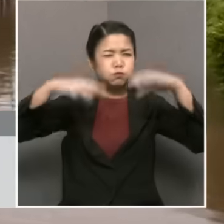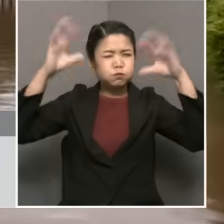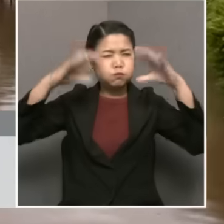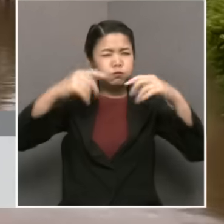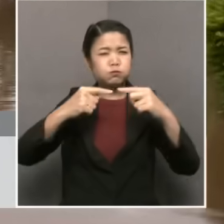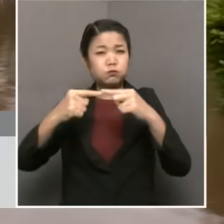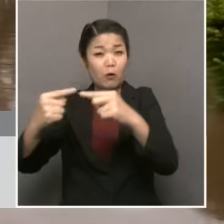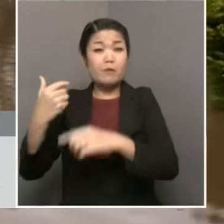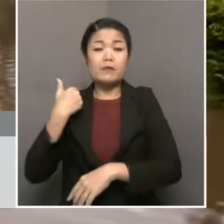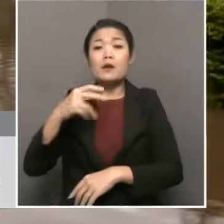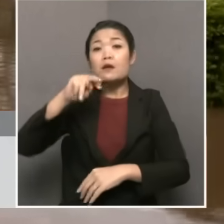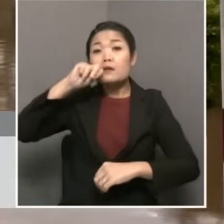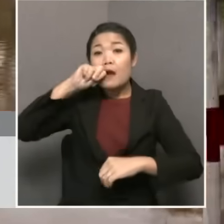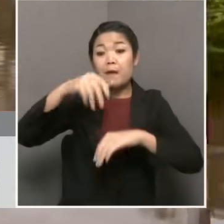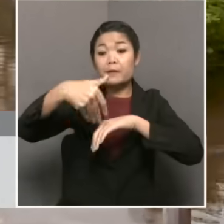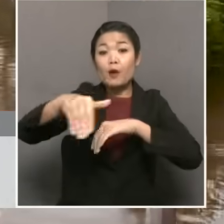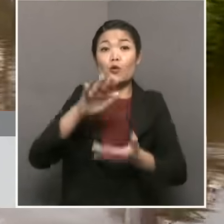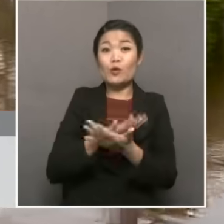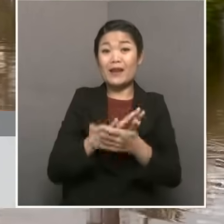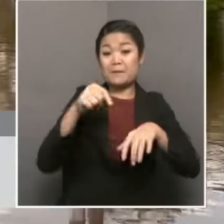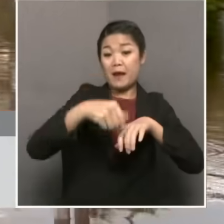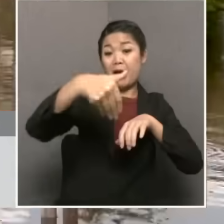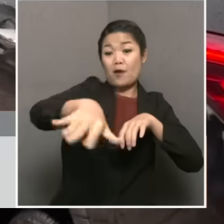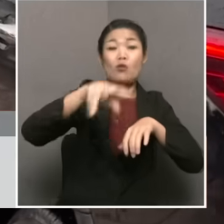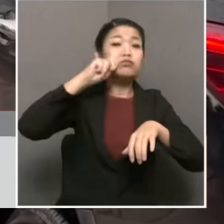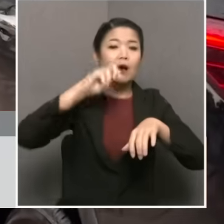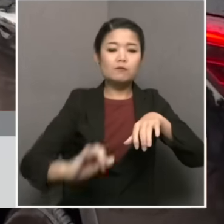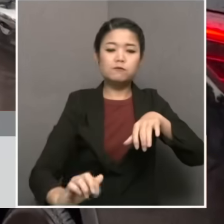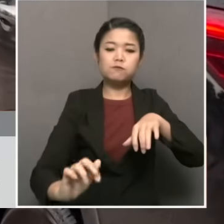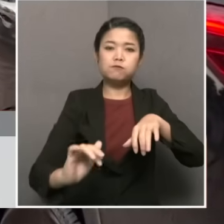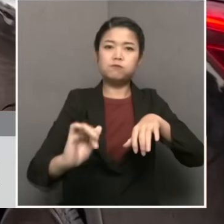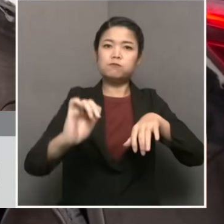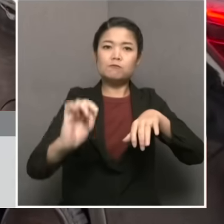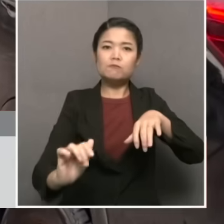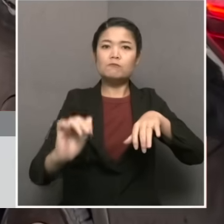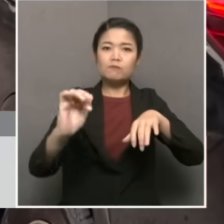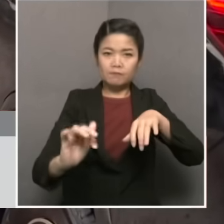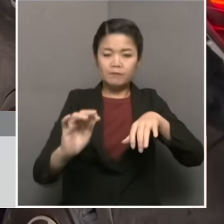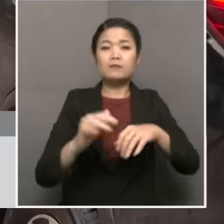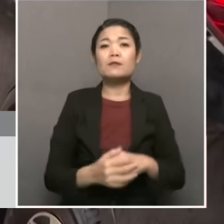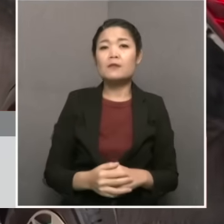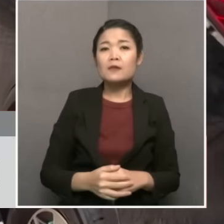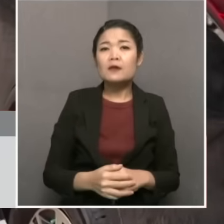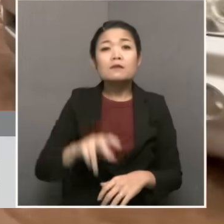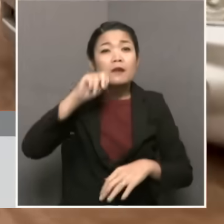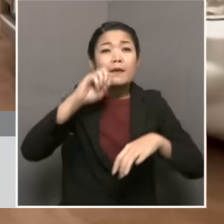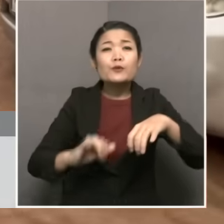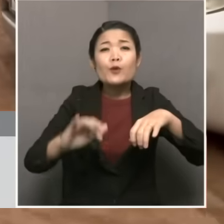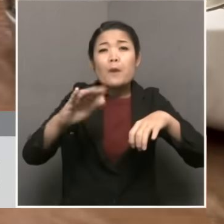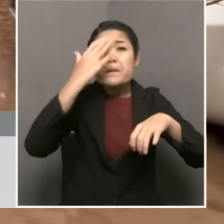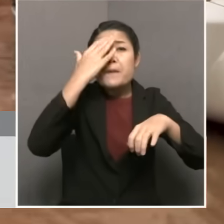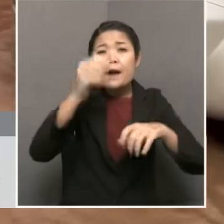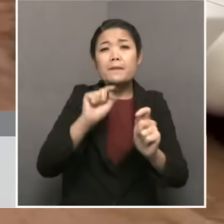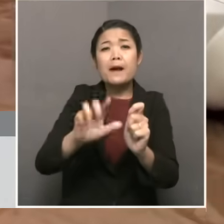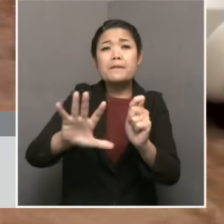นะคะระดับน้ำด้านนอกโรงเรียนมีแนวโน้มเพิ่มสูงขึ้นอย่างต่อเนื่องโดยสาเหตุที่เกิดน้ำท่วมในตัวเมือง